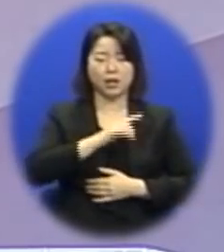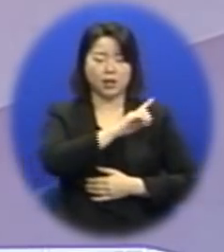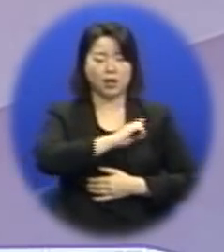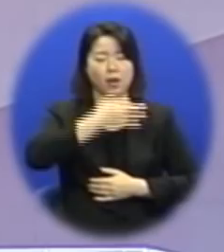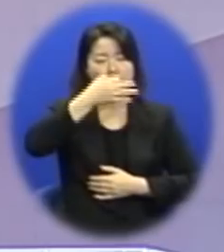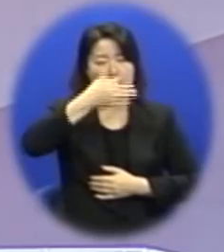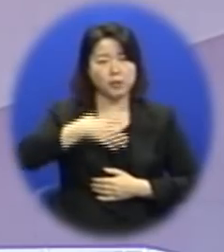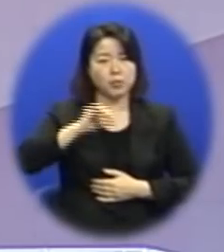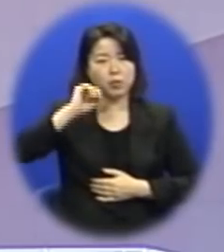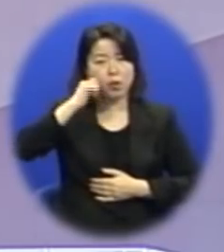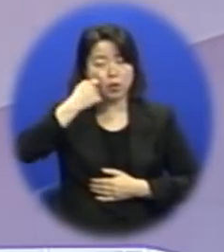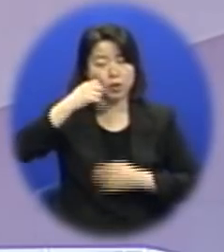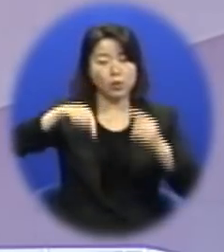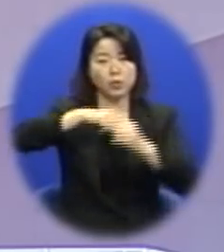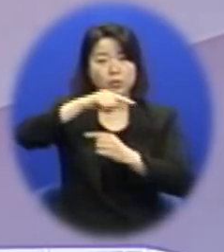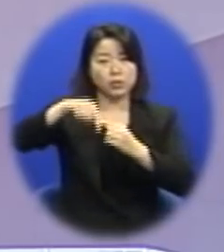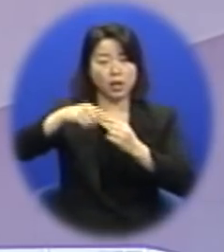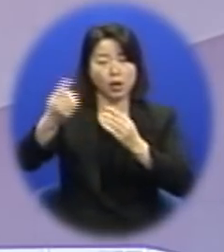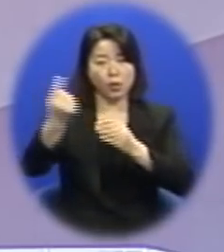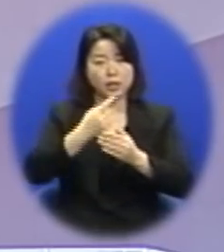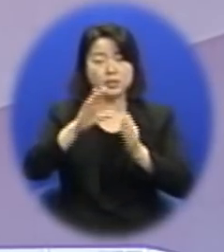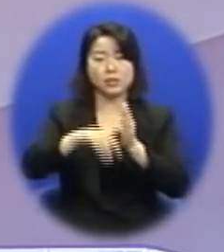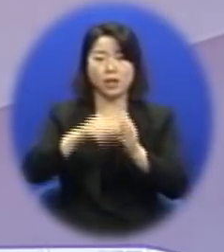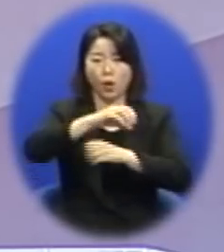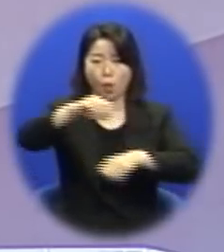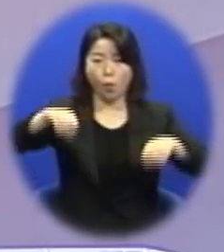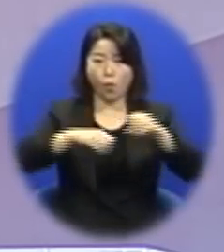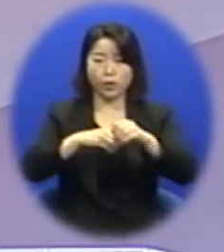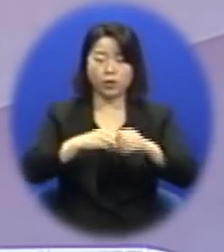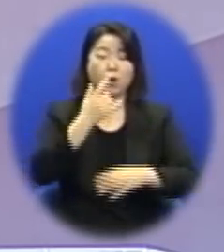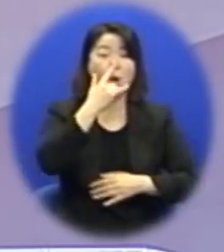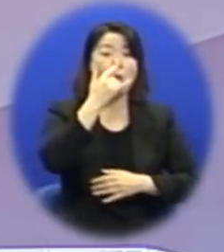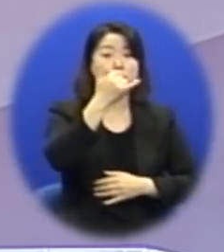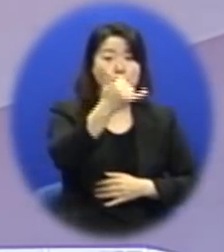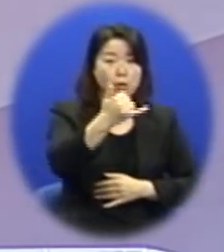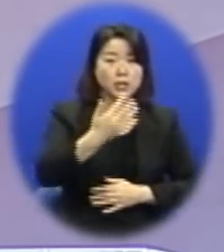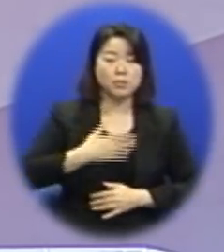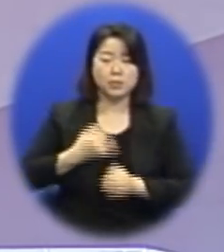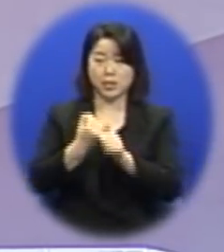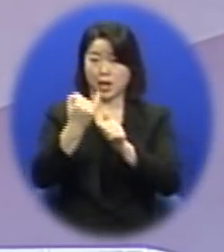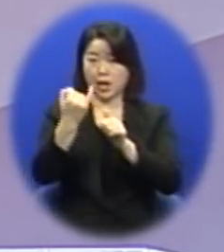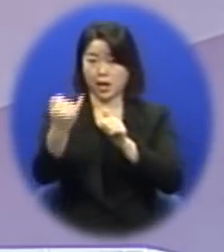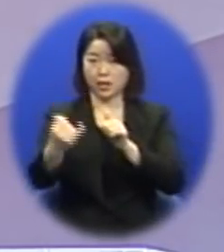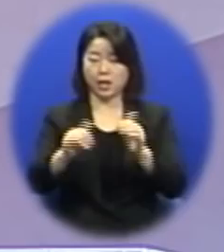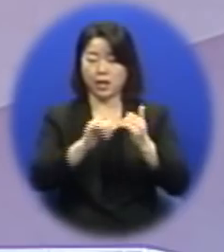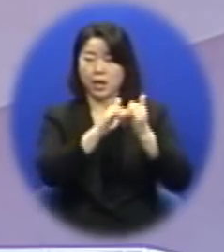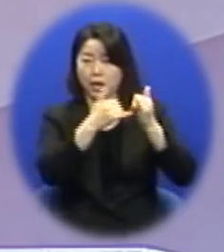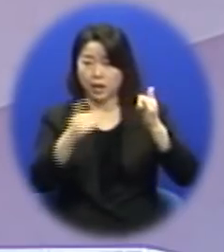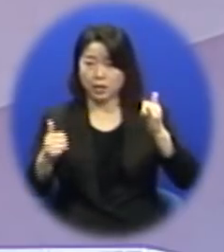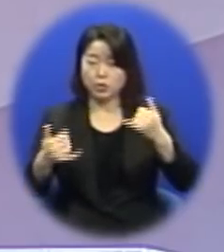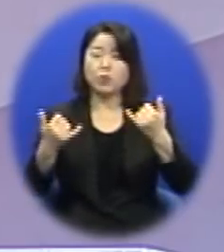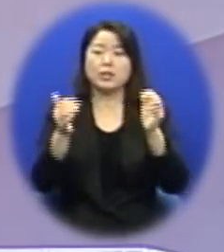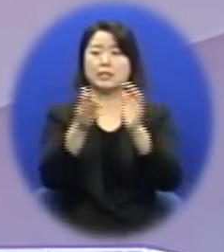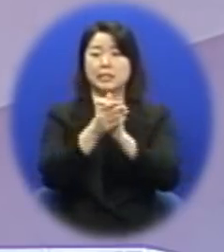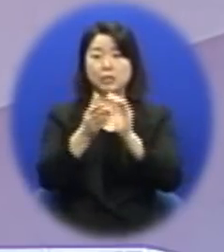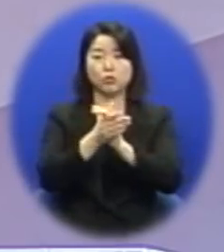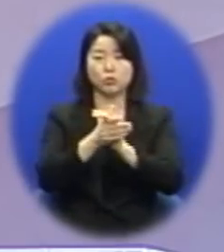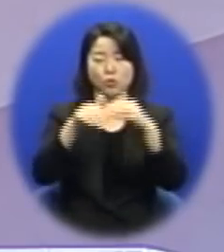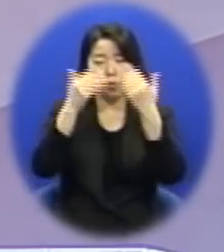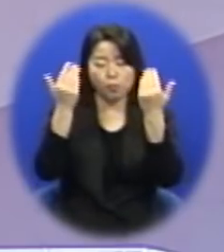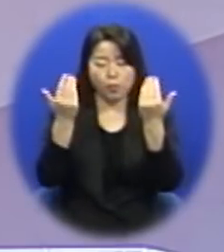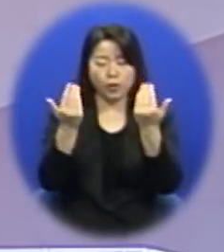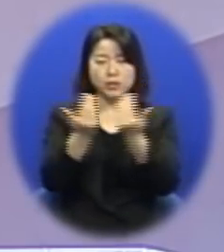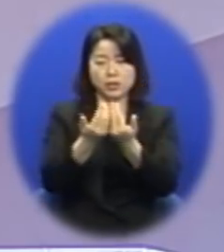어려운 상황에 몰렸을 때 오히려 부모님 제 아내 가족들 친구들로부터